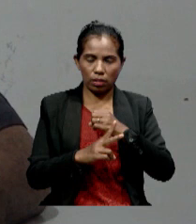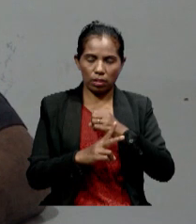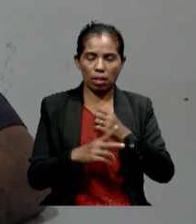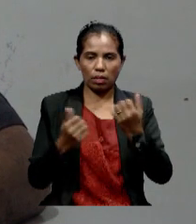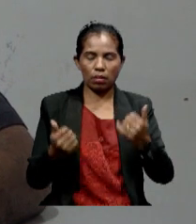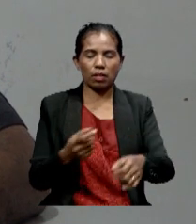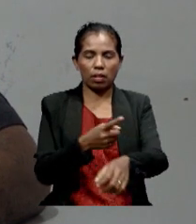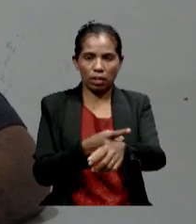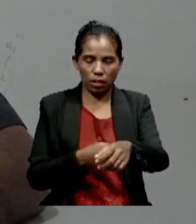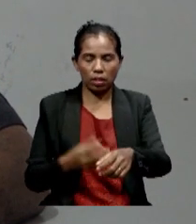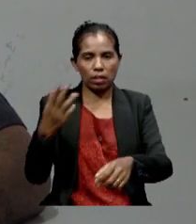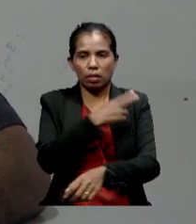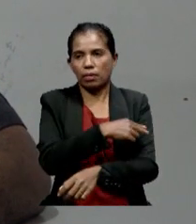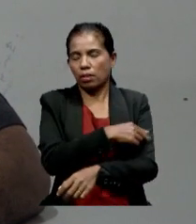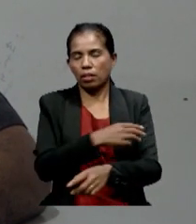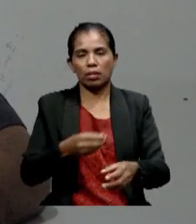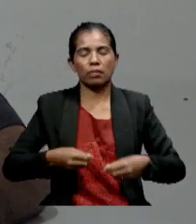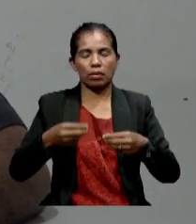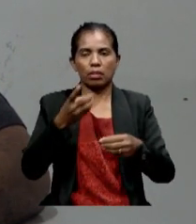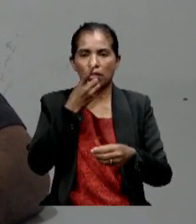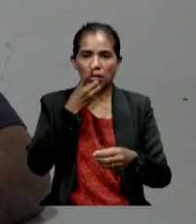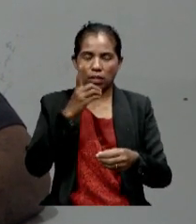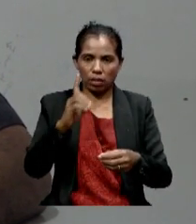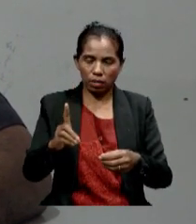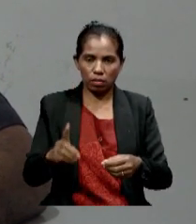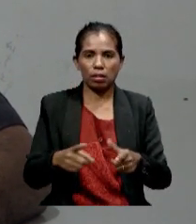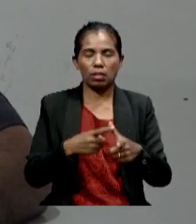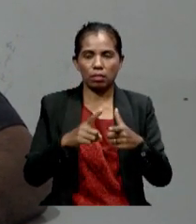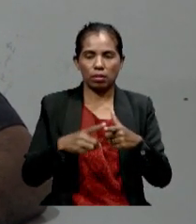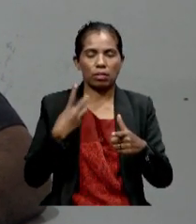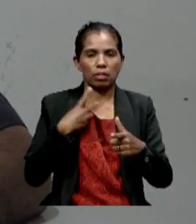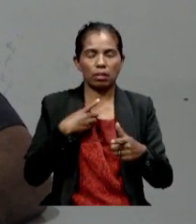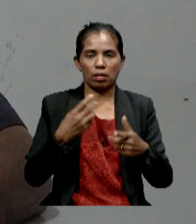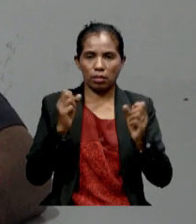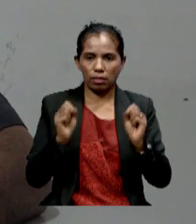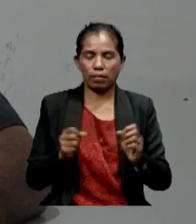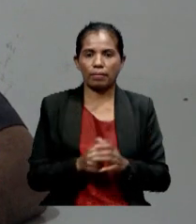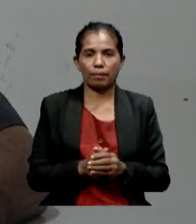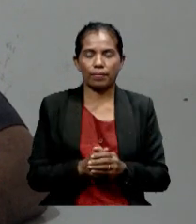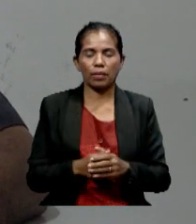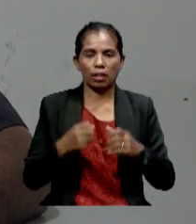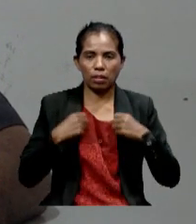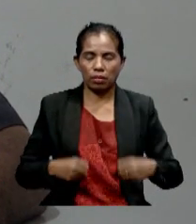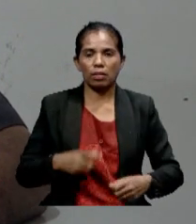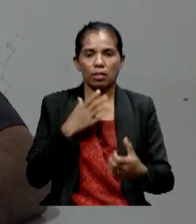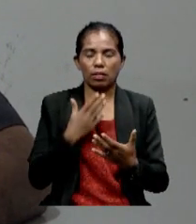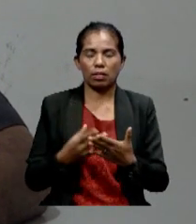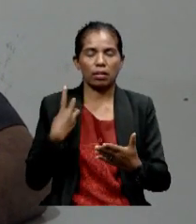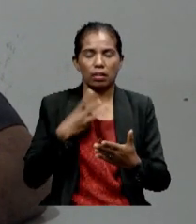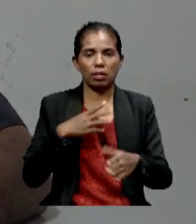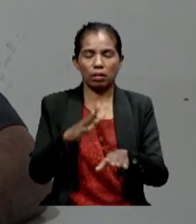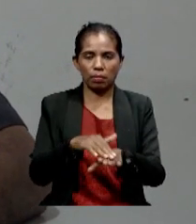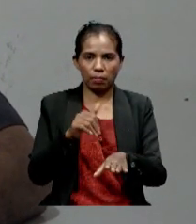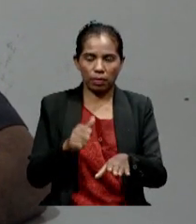alta tratamento hospital sira foto declaração e depois ita ni al tratamento ni condição saúde ni dia coito então se hal samara para depois